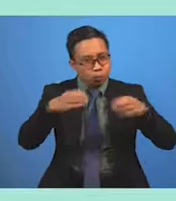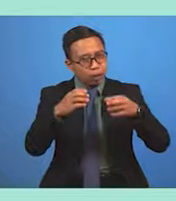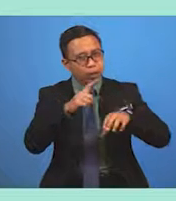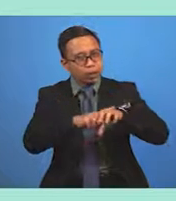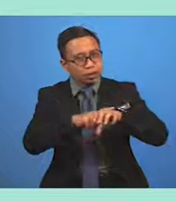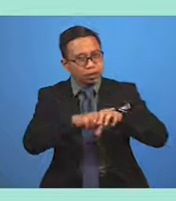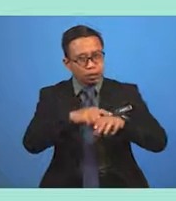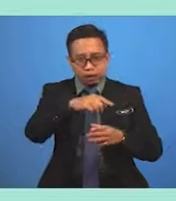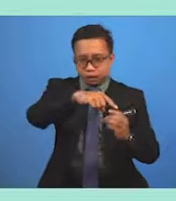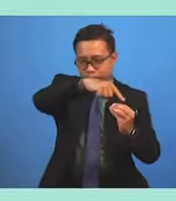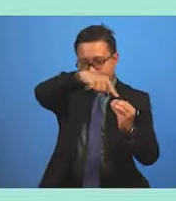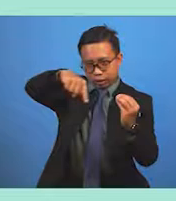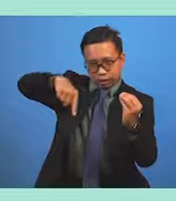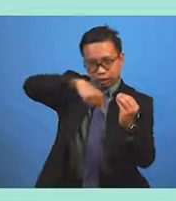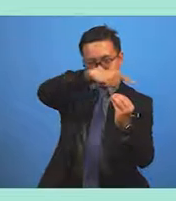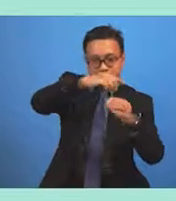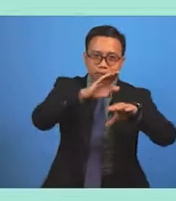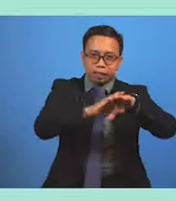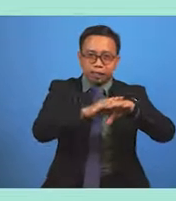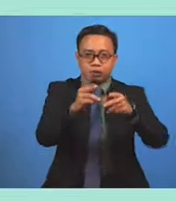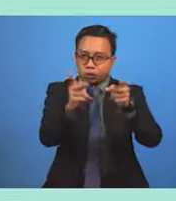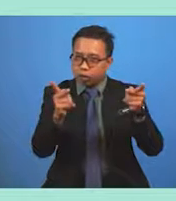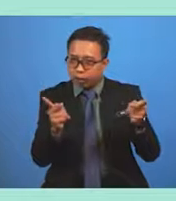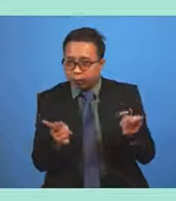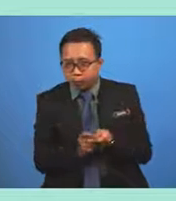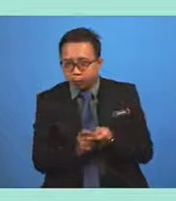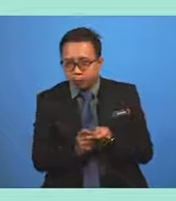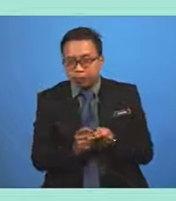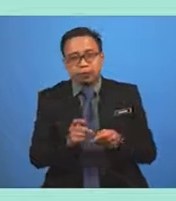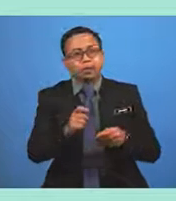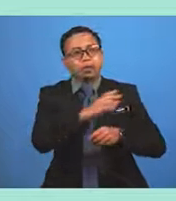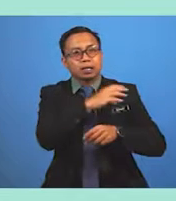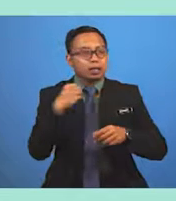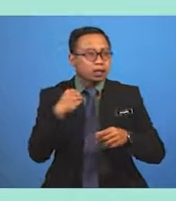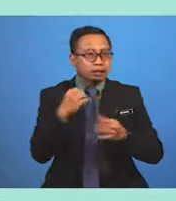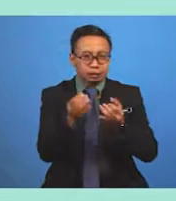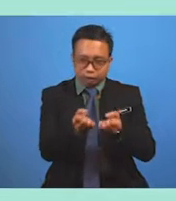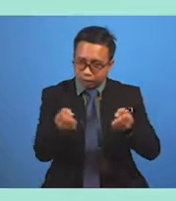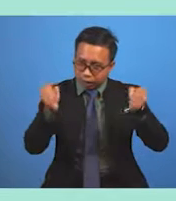di sekeliling dan atas kolam, tangki dan sangkar ternakan.